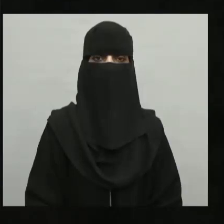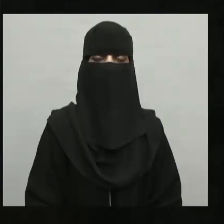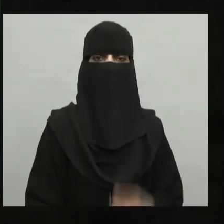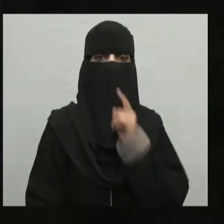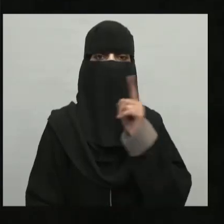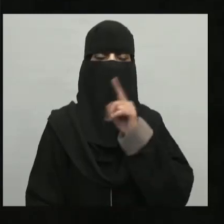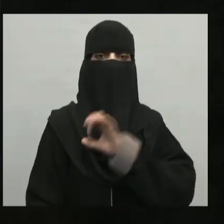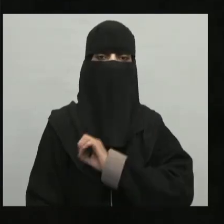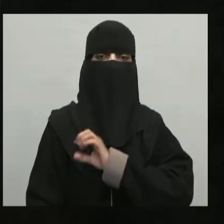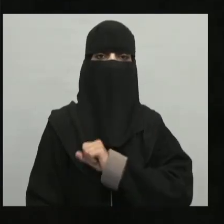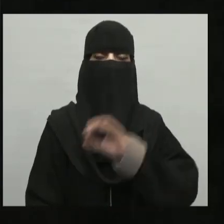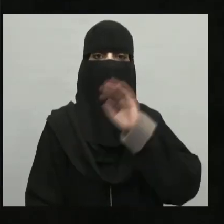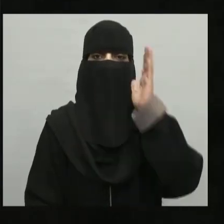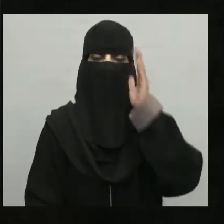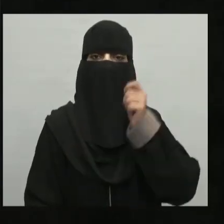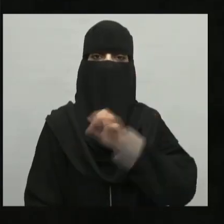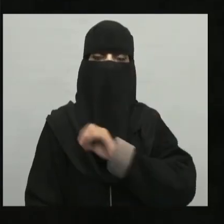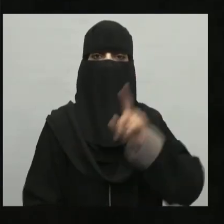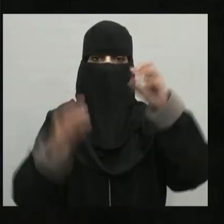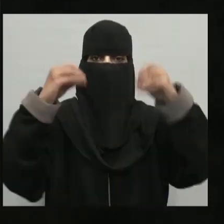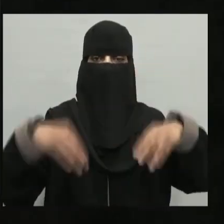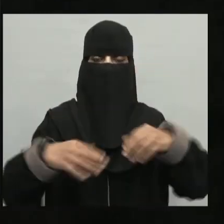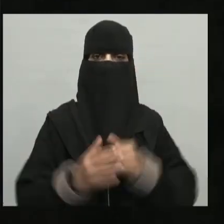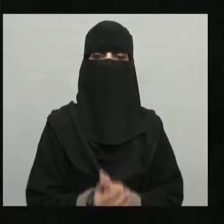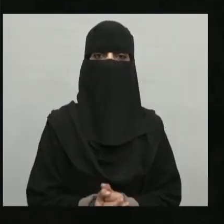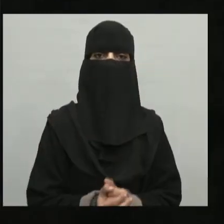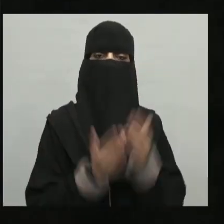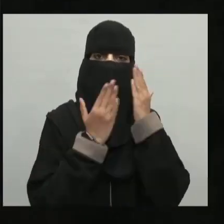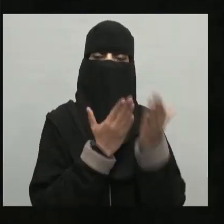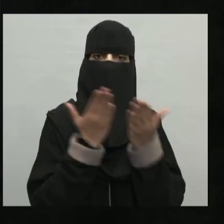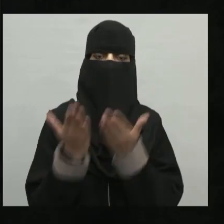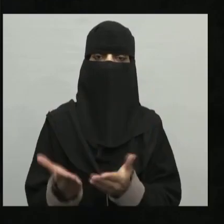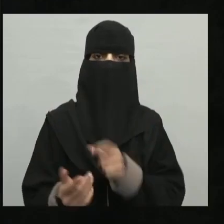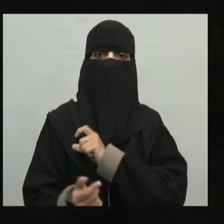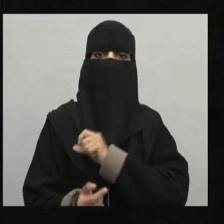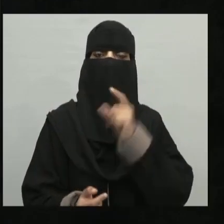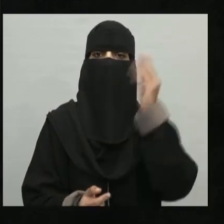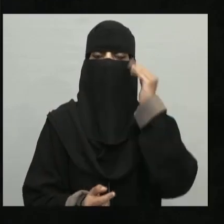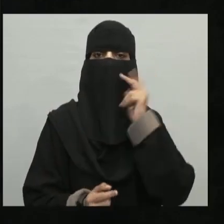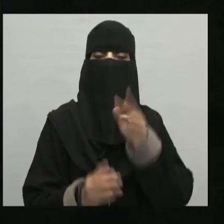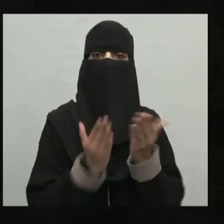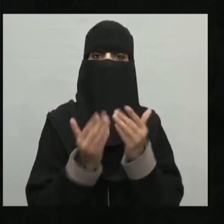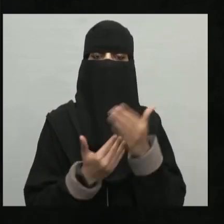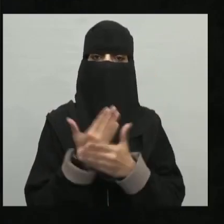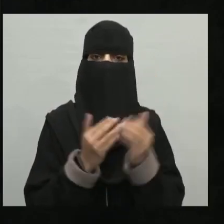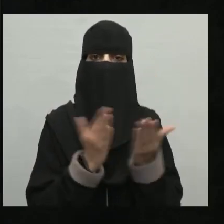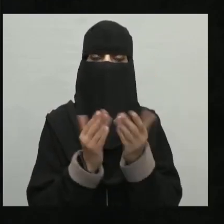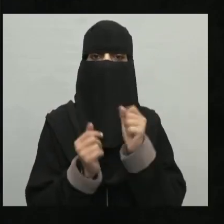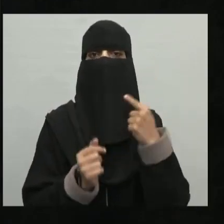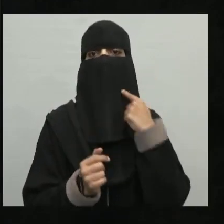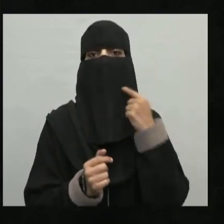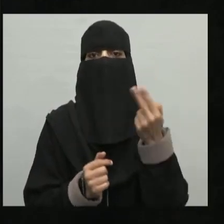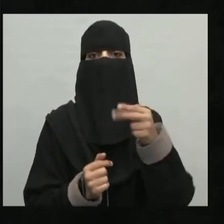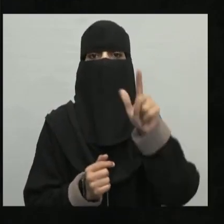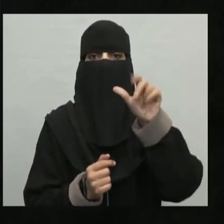بسم الله الرحمن الرحيم السلام عليكم ورحمه الله وبركاته اهلا وسهلا بكم طلابي الاعزاء في درس جديد من دروس العلوم